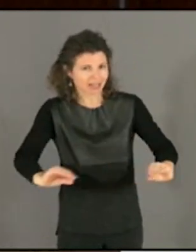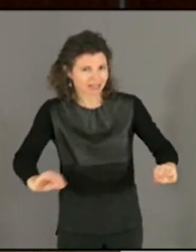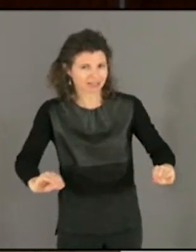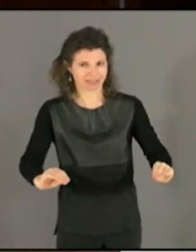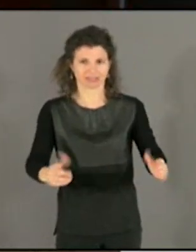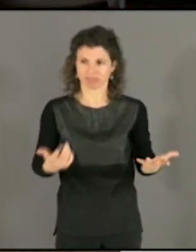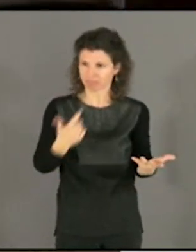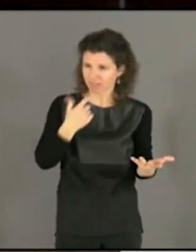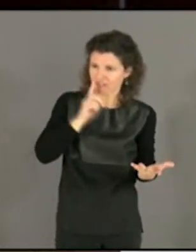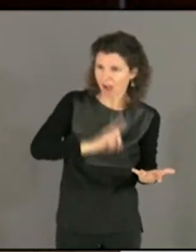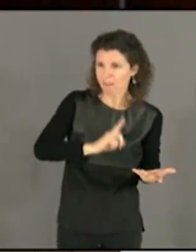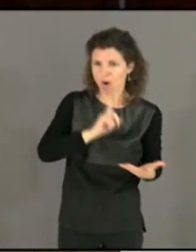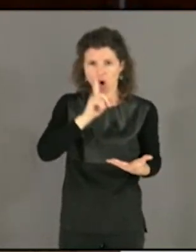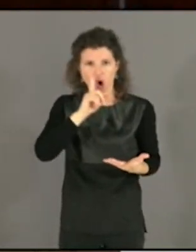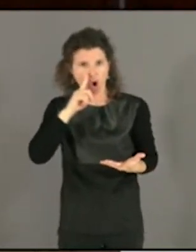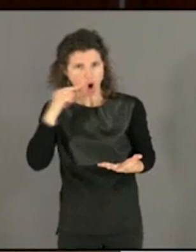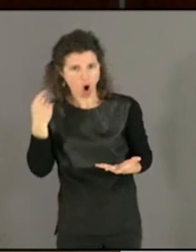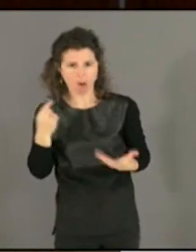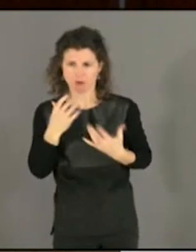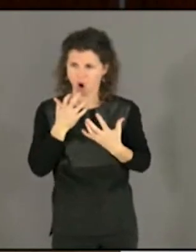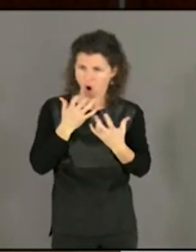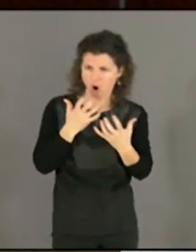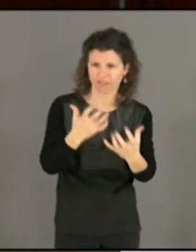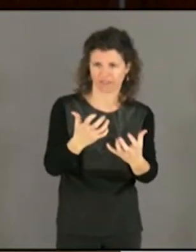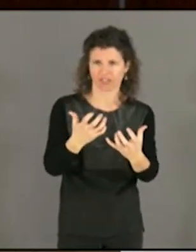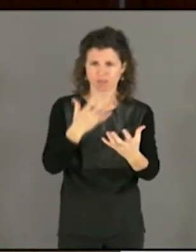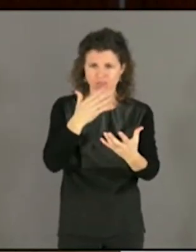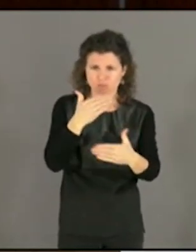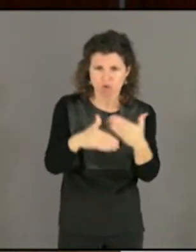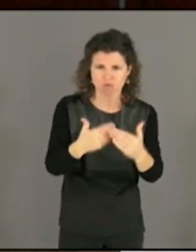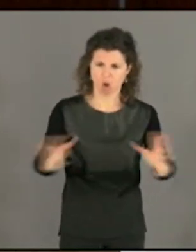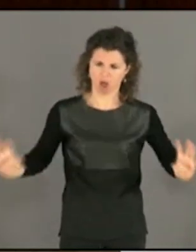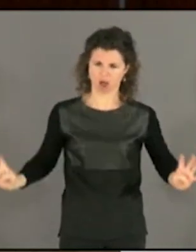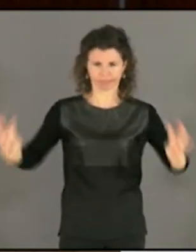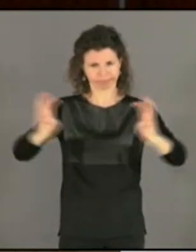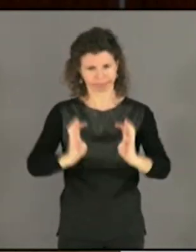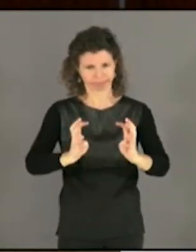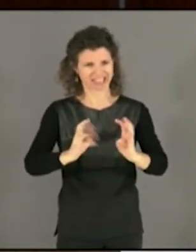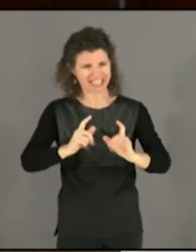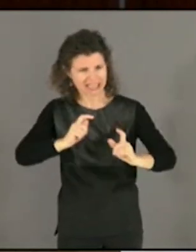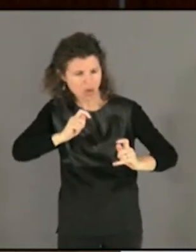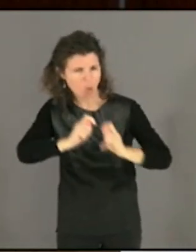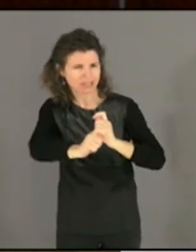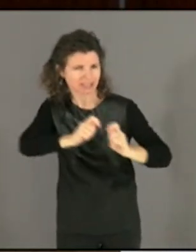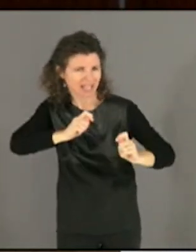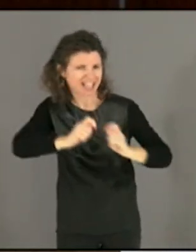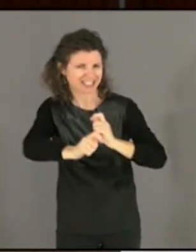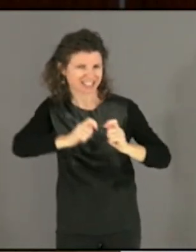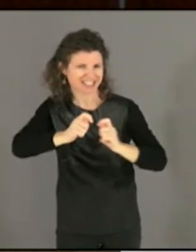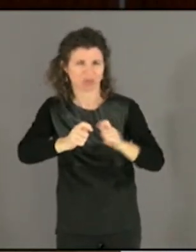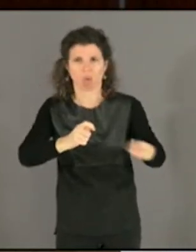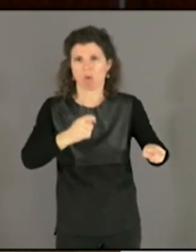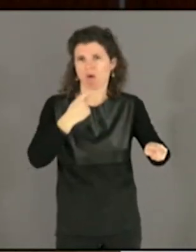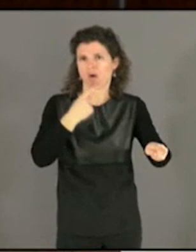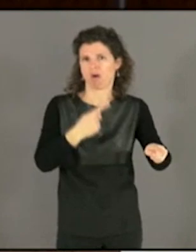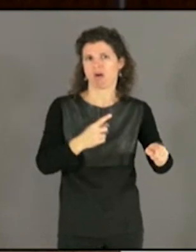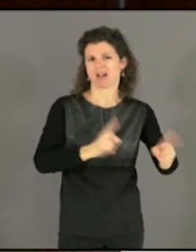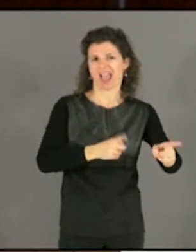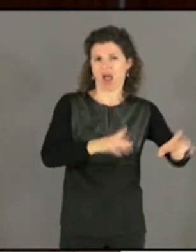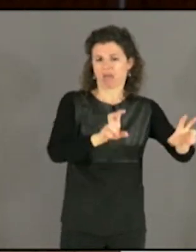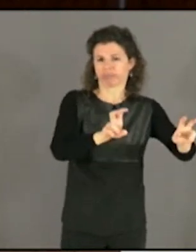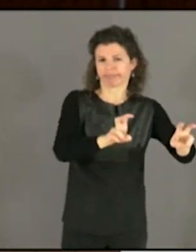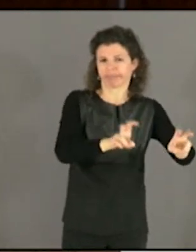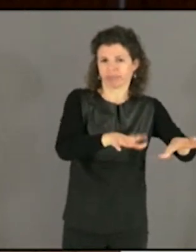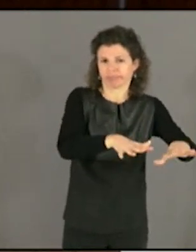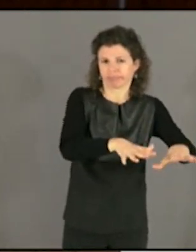bonne volonté se retrouvent autour de la table des négociations pour que le carnage cesse et qu'il ne s'étende pas. C'est là